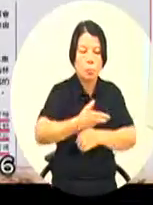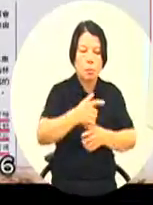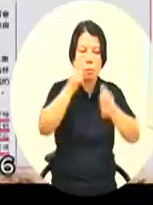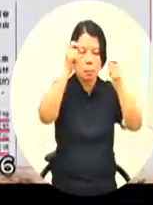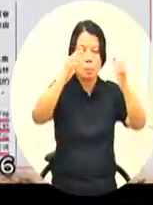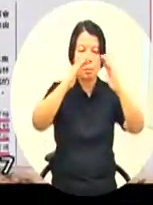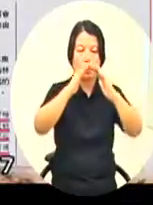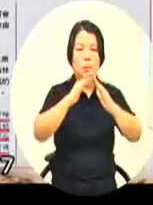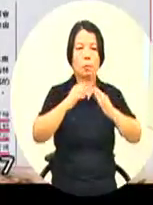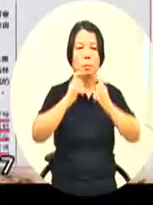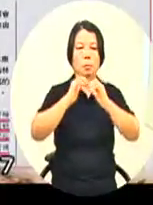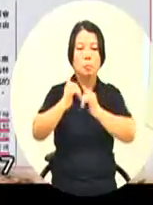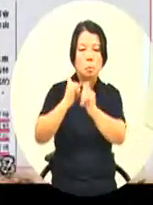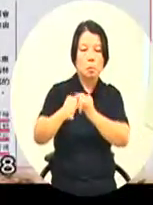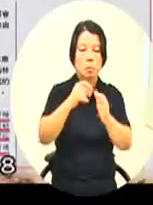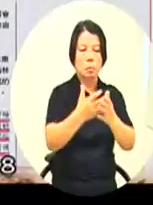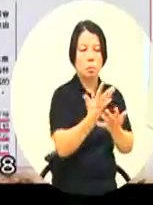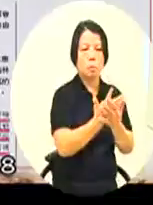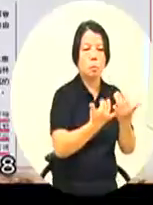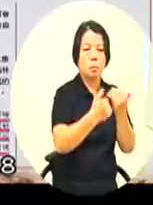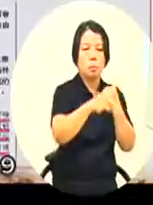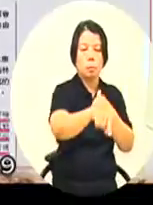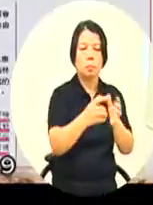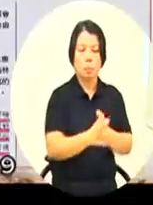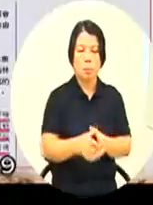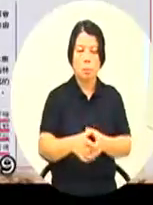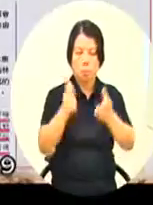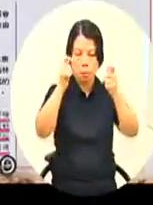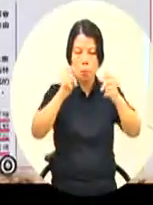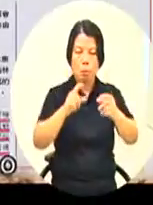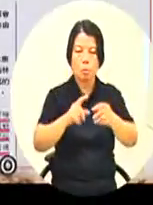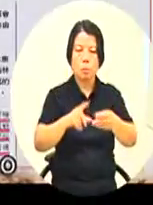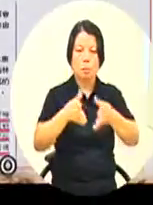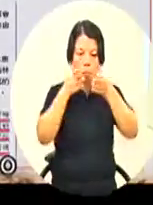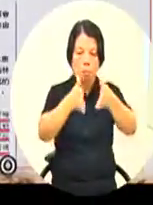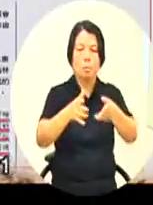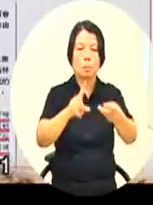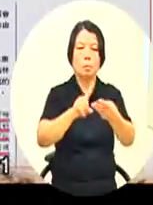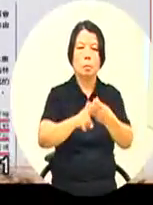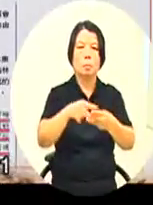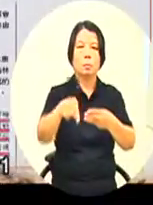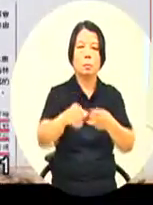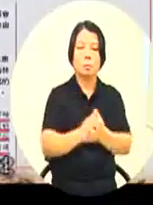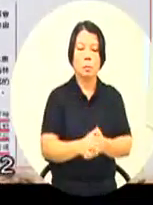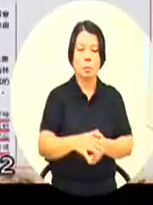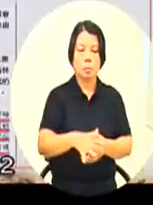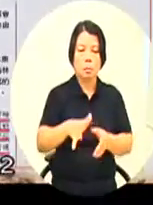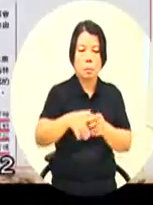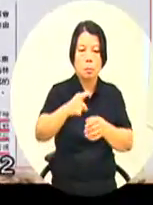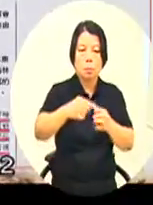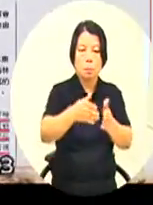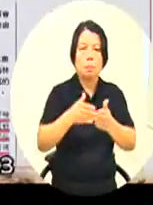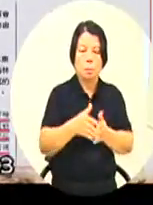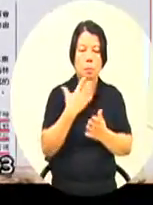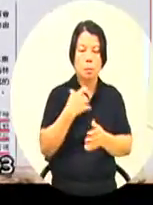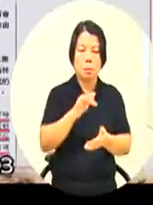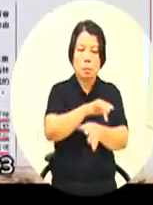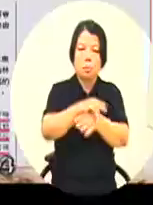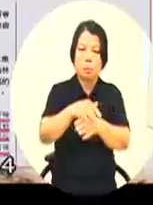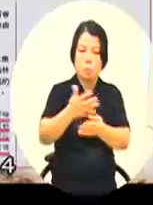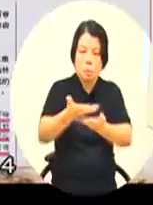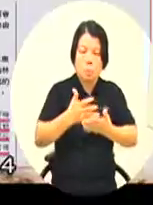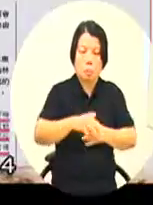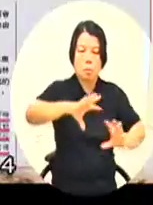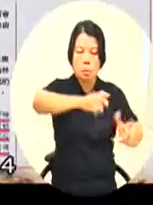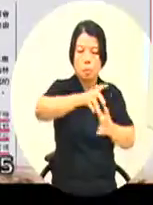学生因为我们学生可能也不只在高雄市，以高雄市为主然后这些学生们可以在第一个时间接受到国际上的第